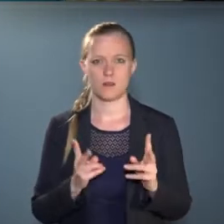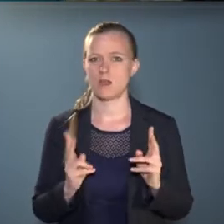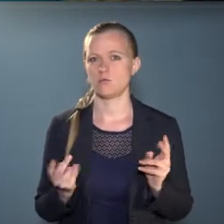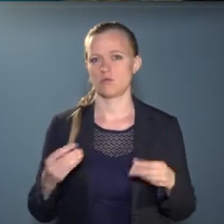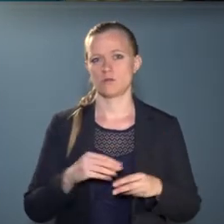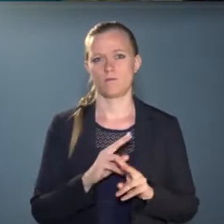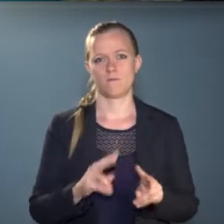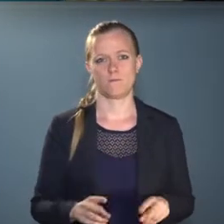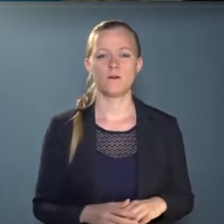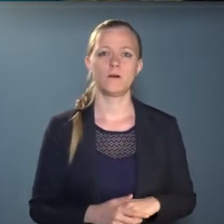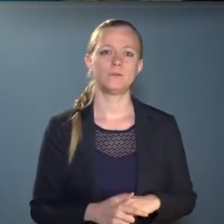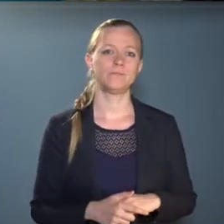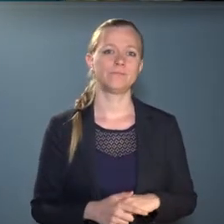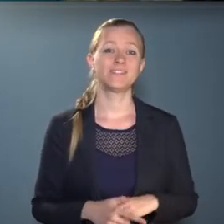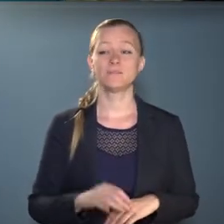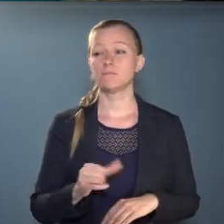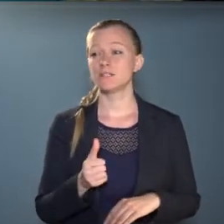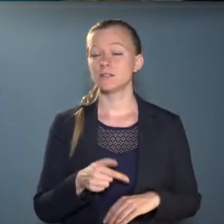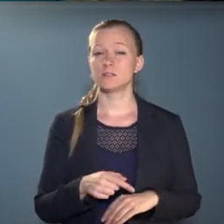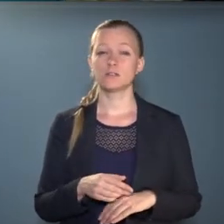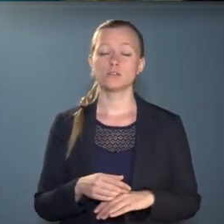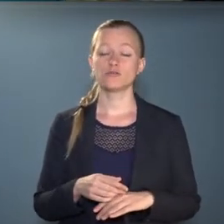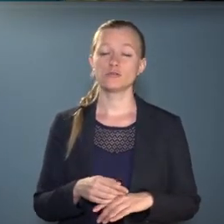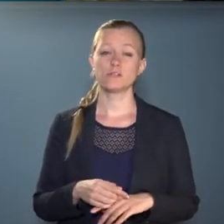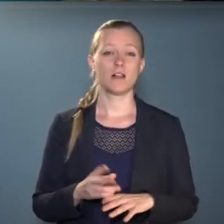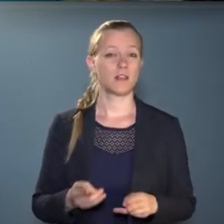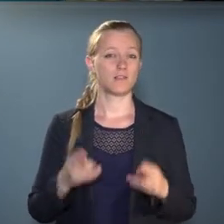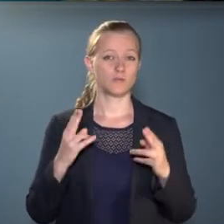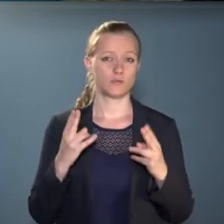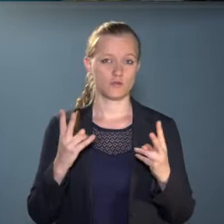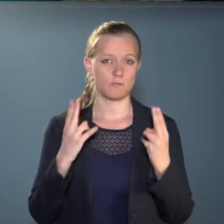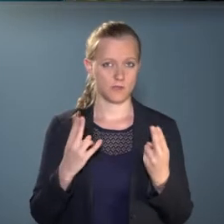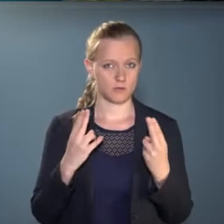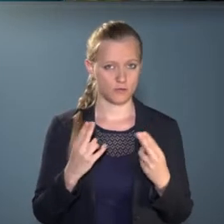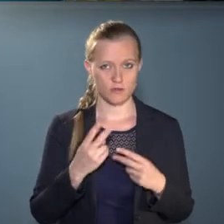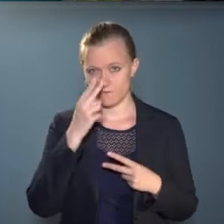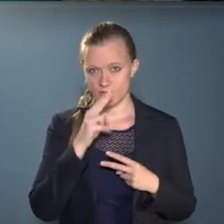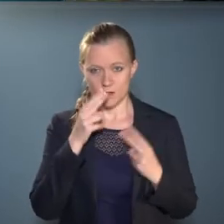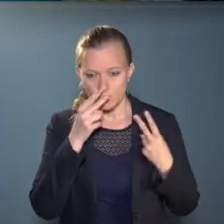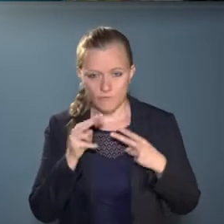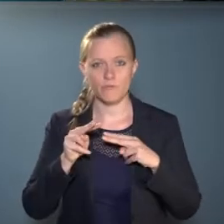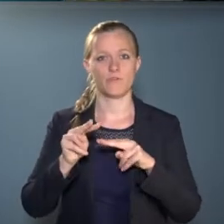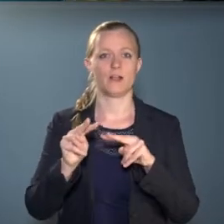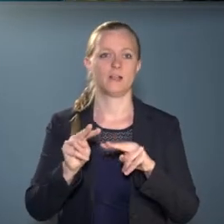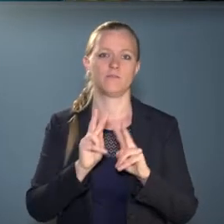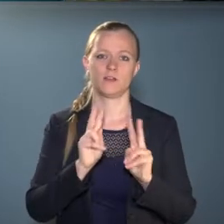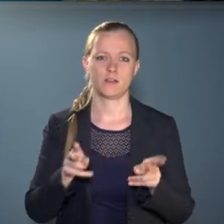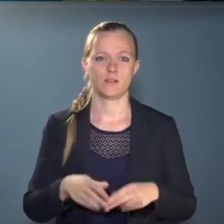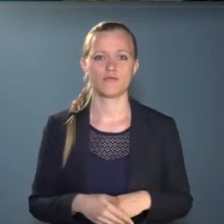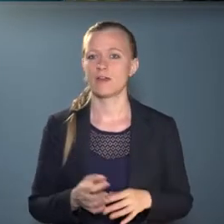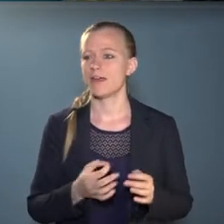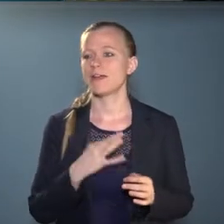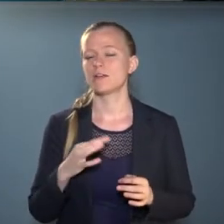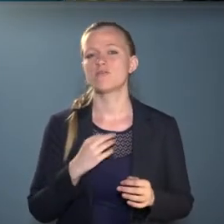lehetőségekben. De mégis a legfontosabb jelentősége az a figyelemfelhívás az